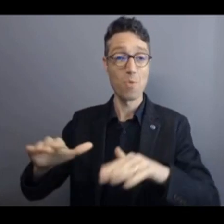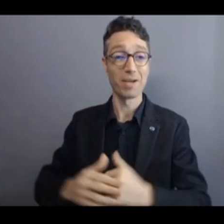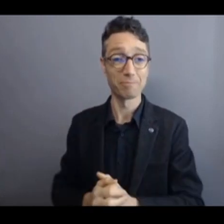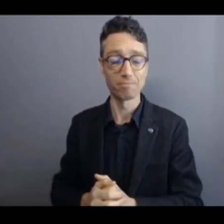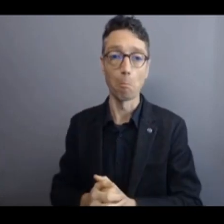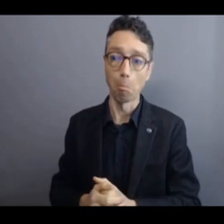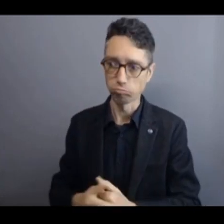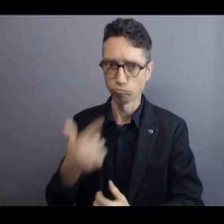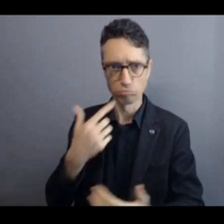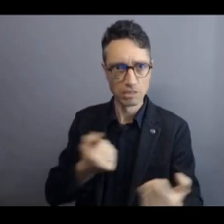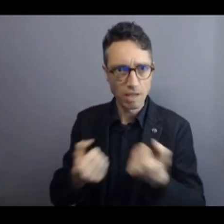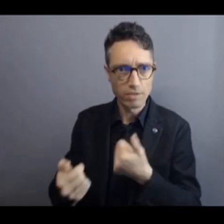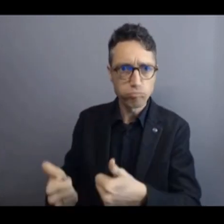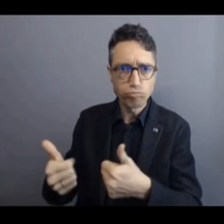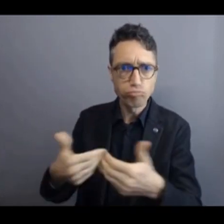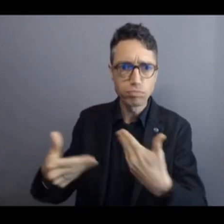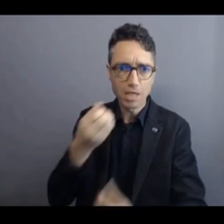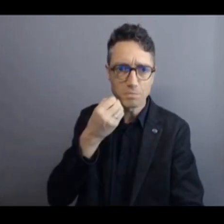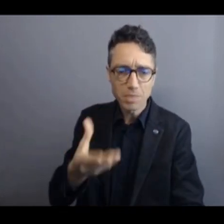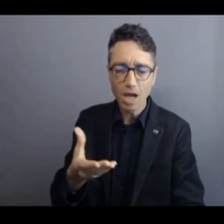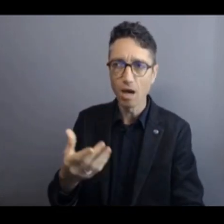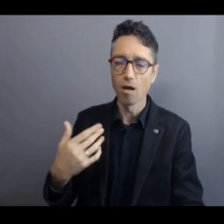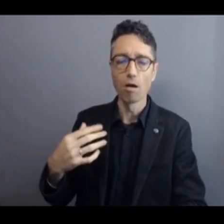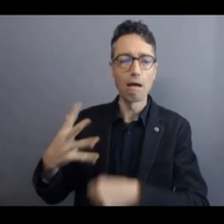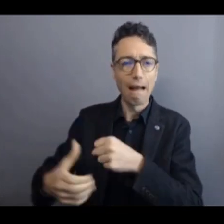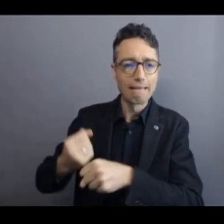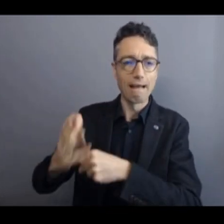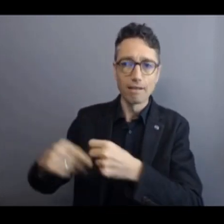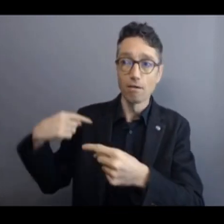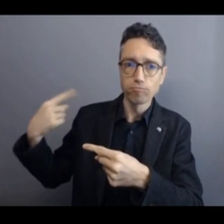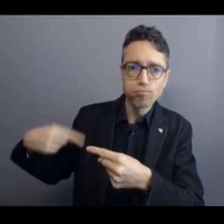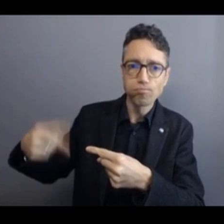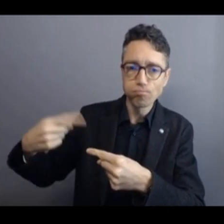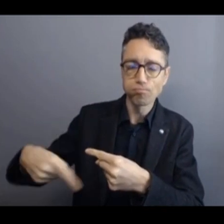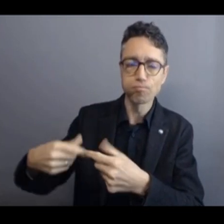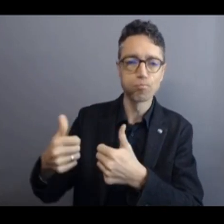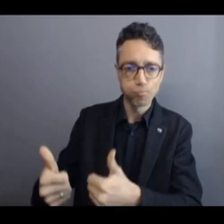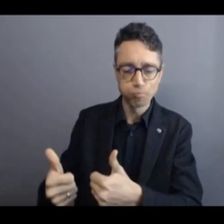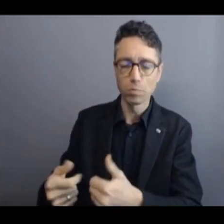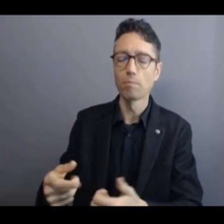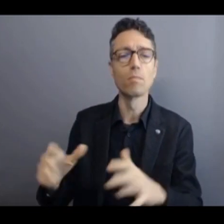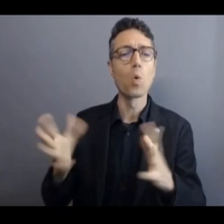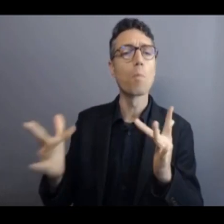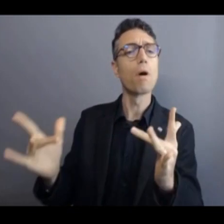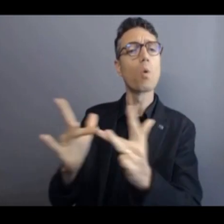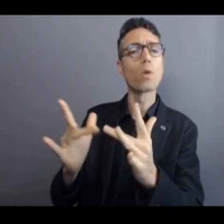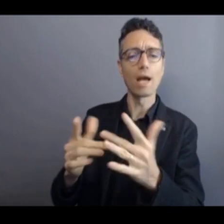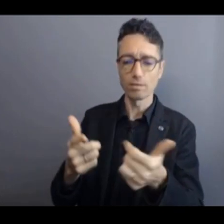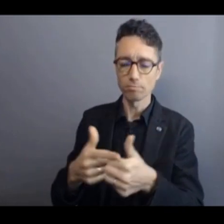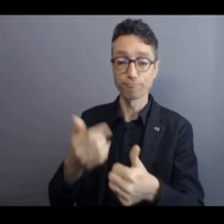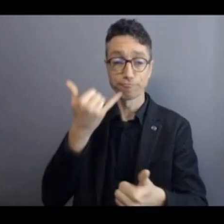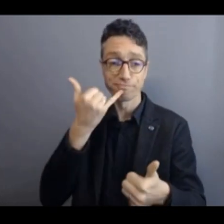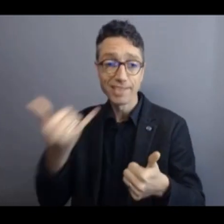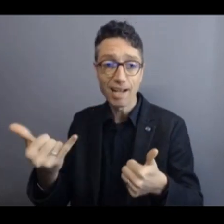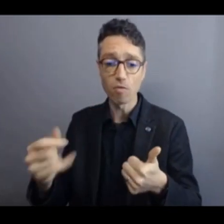qui fonctionne depuis maintenant plusieurs années, disponible, donc je le disais, téléphone ou les médias sociaux. Également, il faut